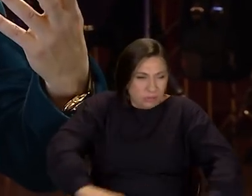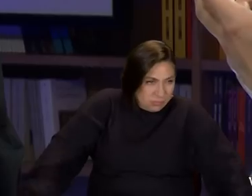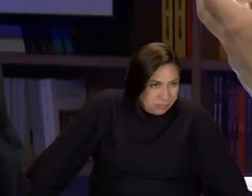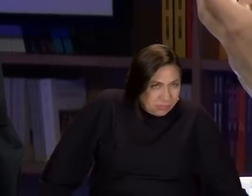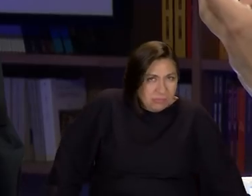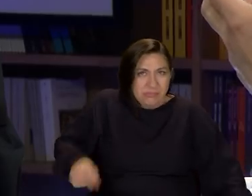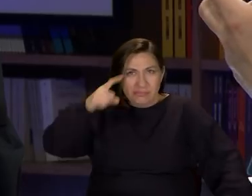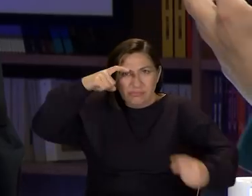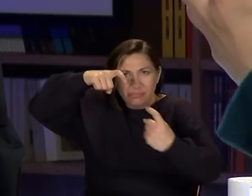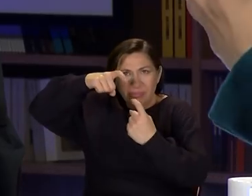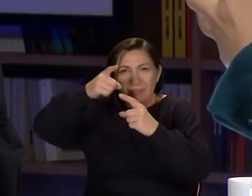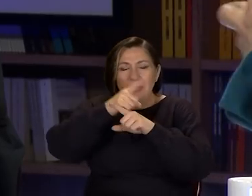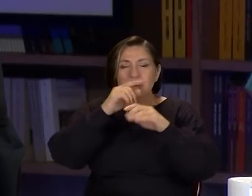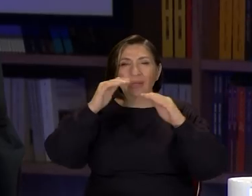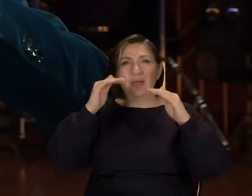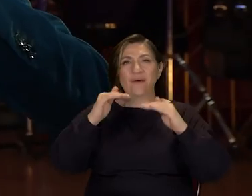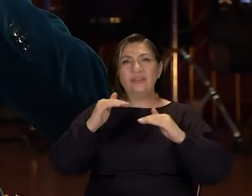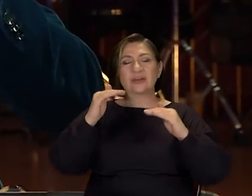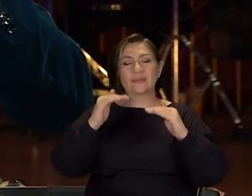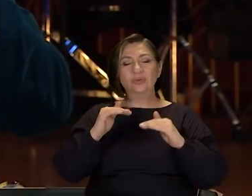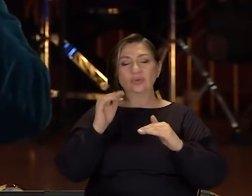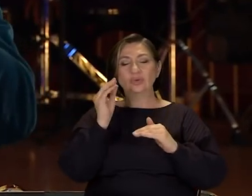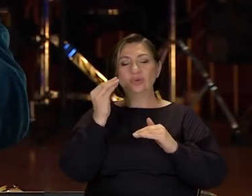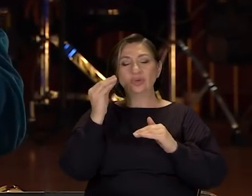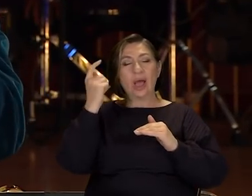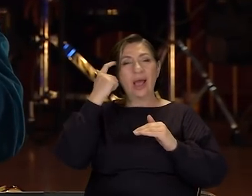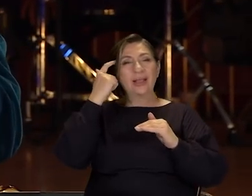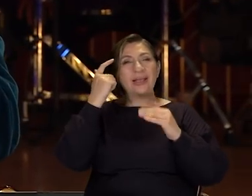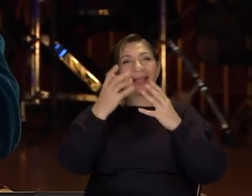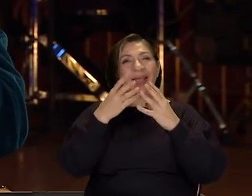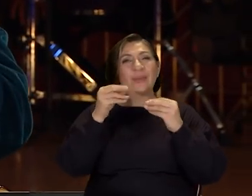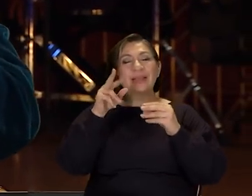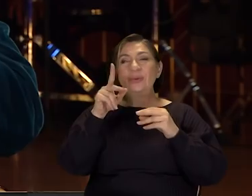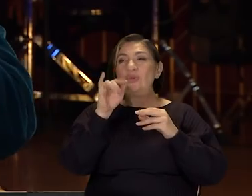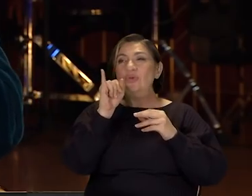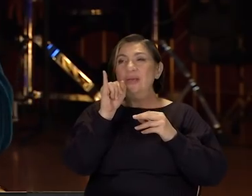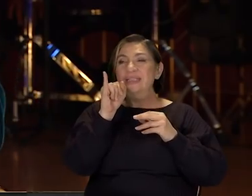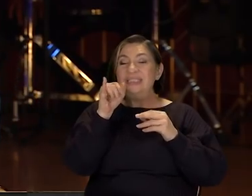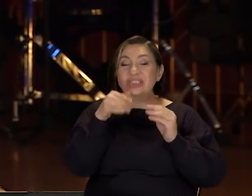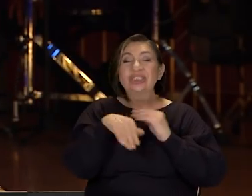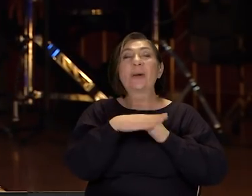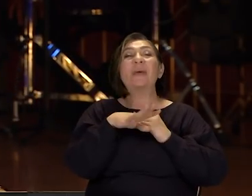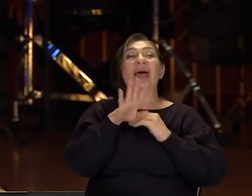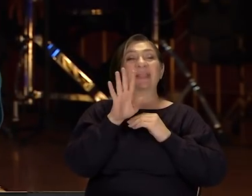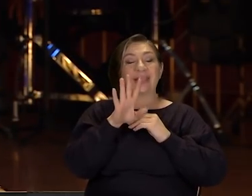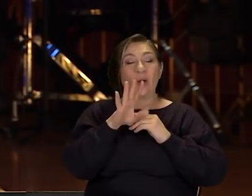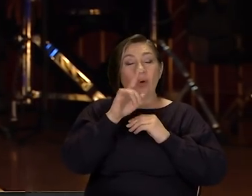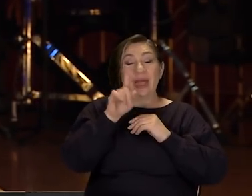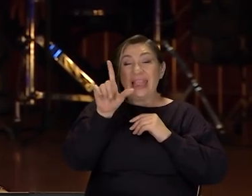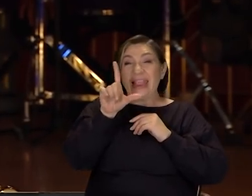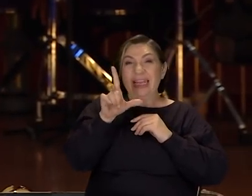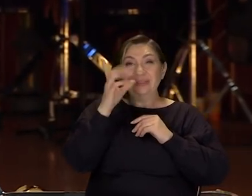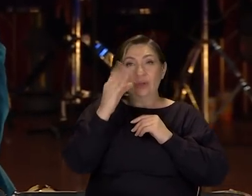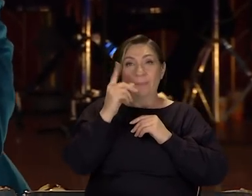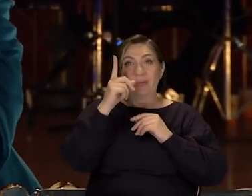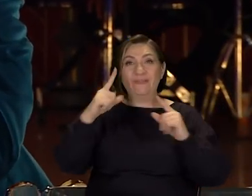şiddetlenmeler yavaş yavaş çocuklaşarak, aklını kaybederek, tuvaletten çıkamayarak, ona muhtaç